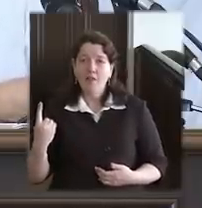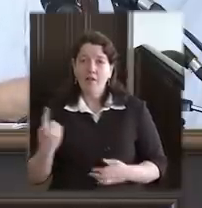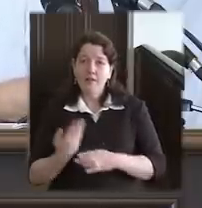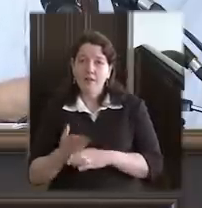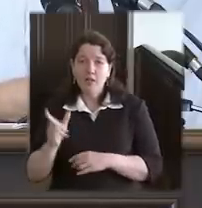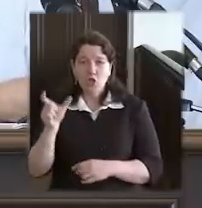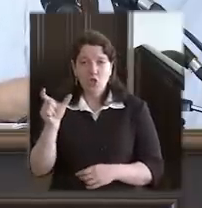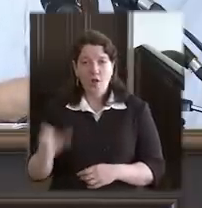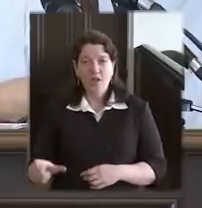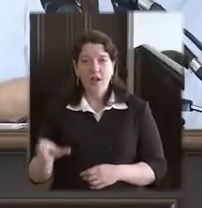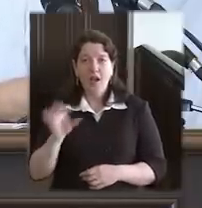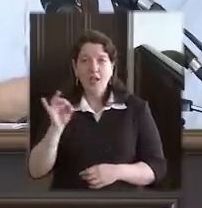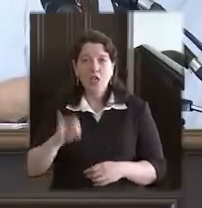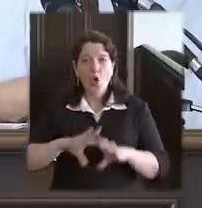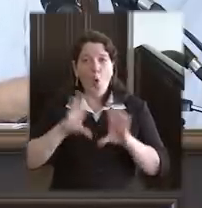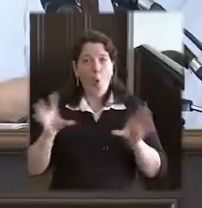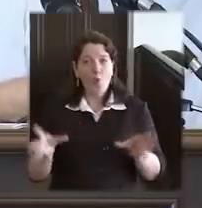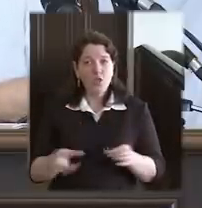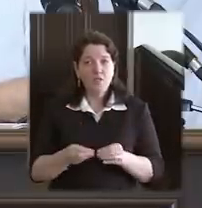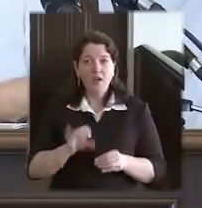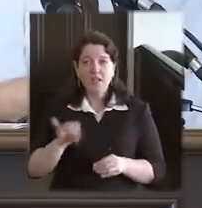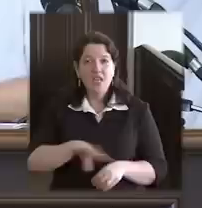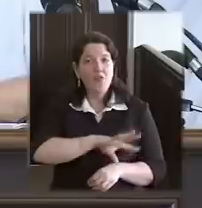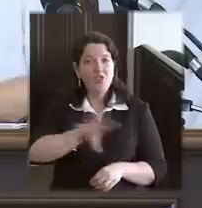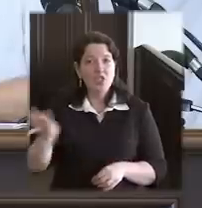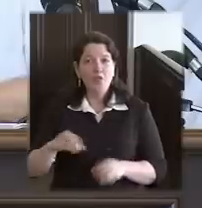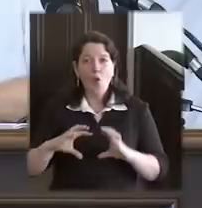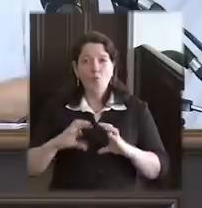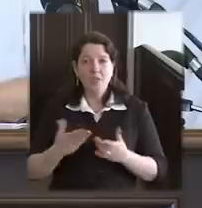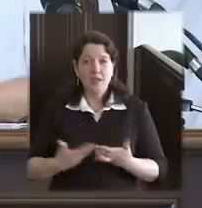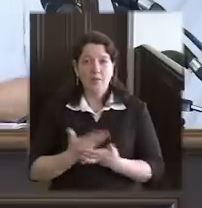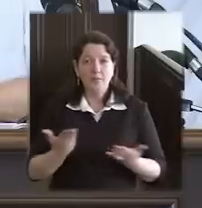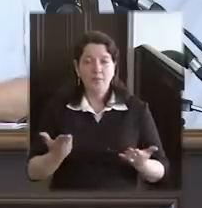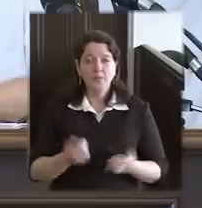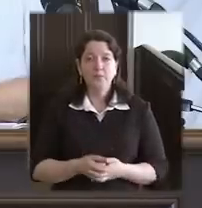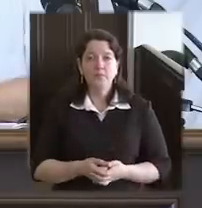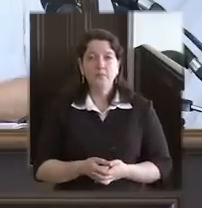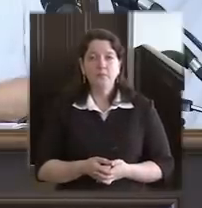отдельного человека, так и общества, и всего мира даже.